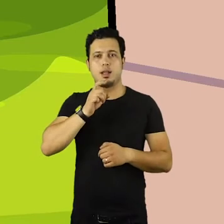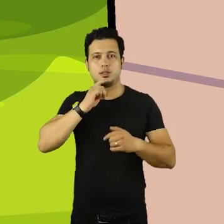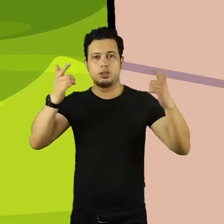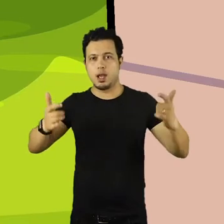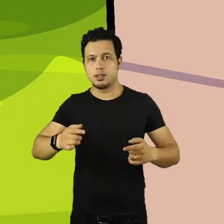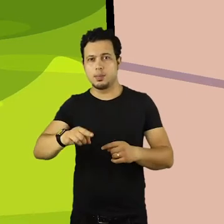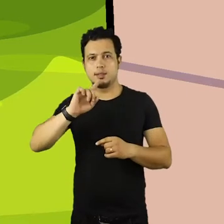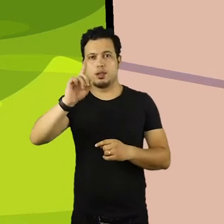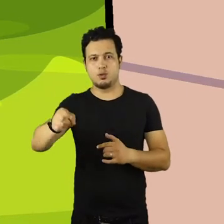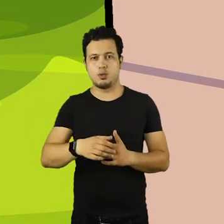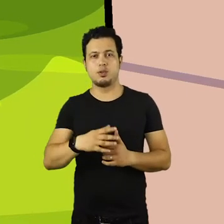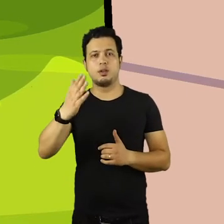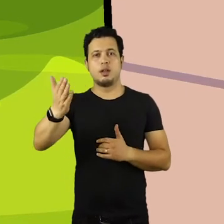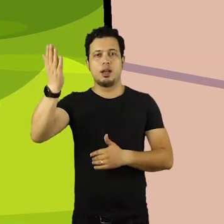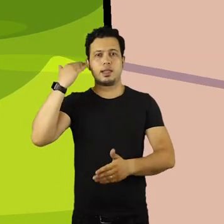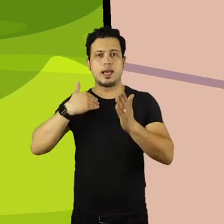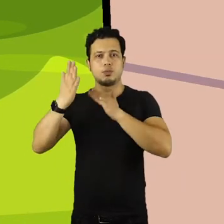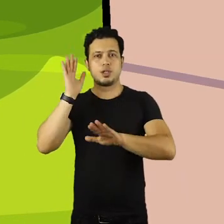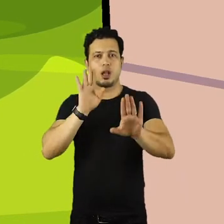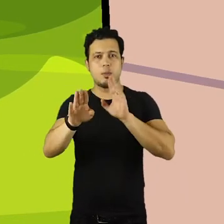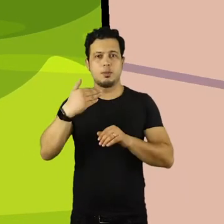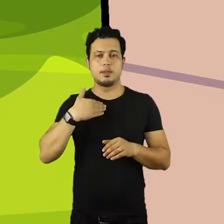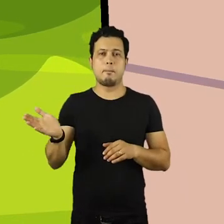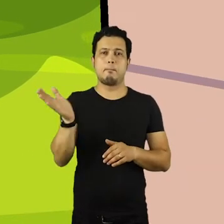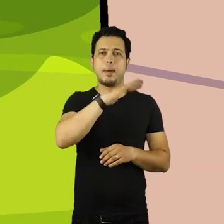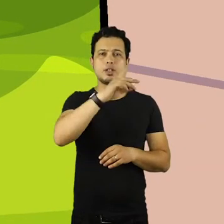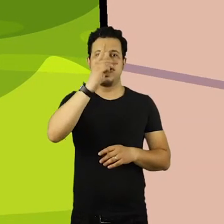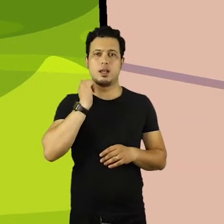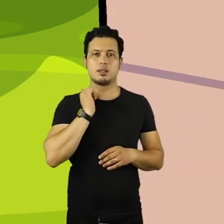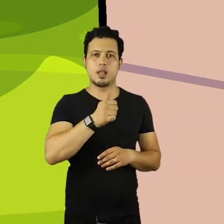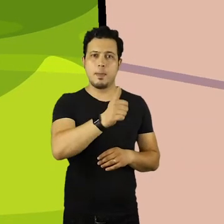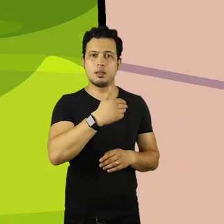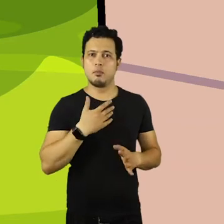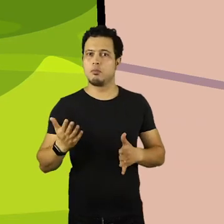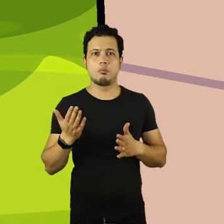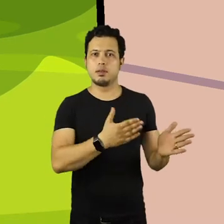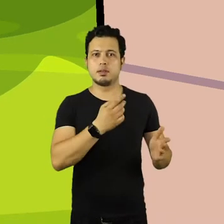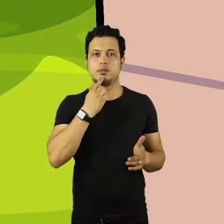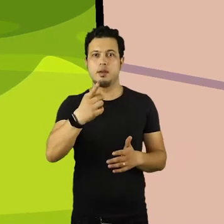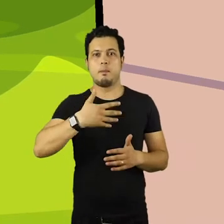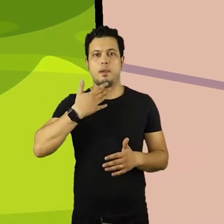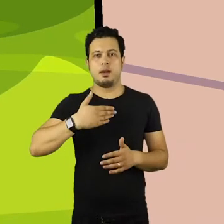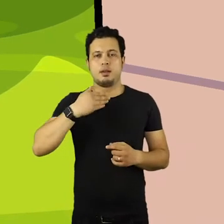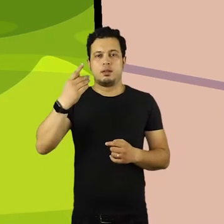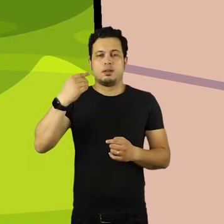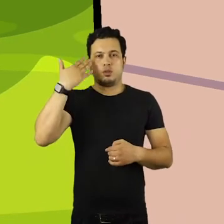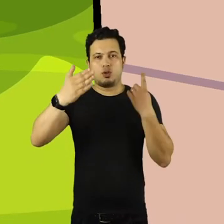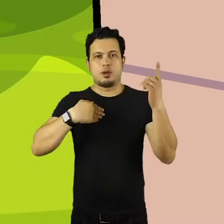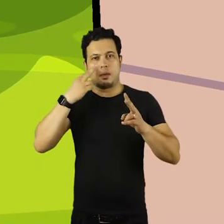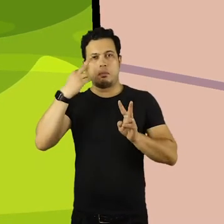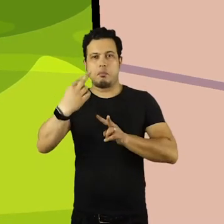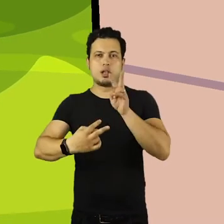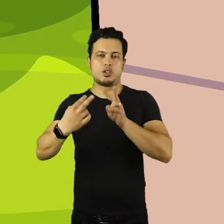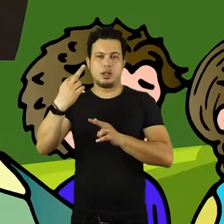Yoksa yanlış yerde miyiz? Sakın geçmiş kapısı bizi başka bir zamana götürmüş olmasın, diyerek endişeli gözlerle